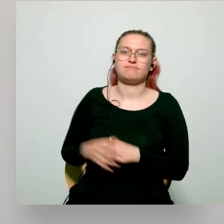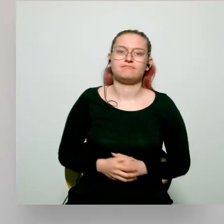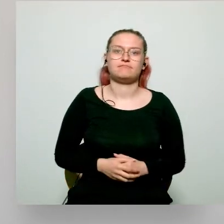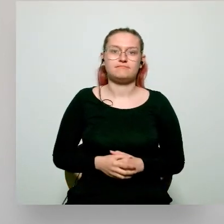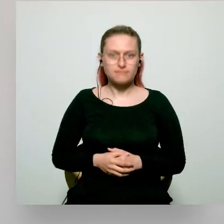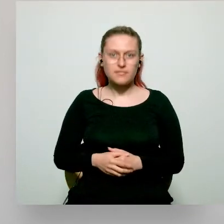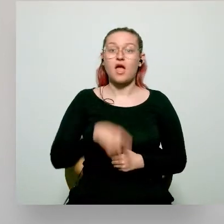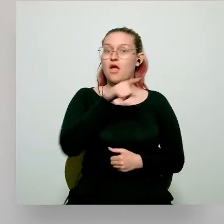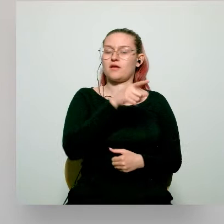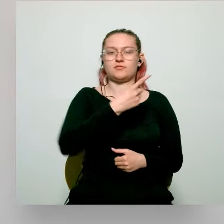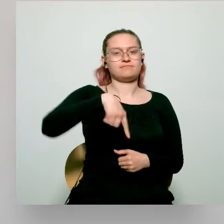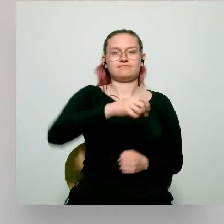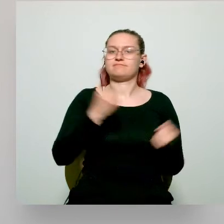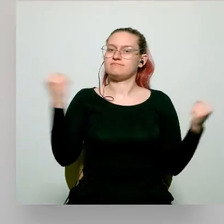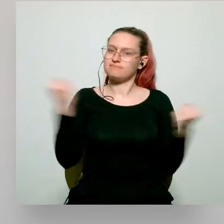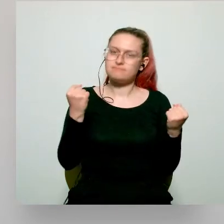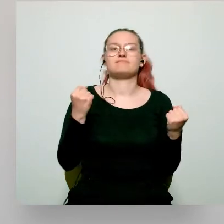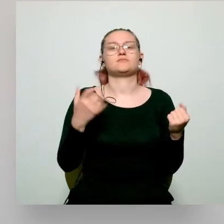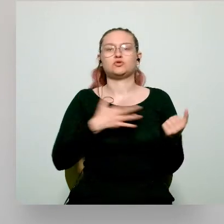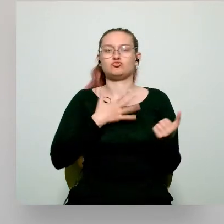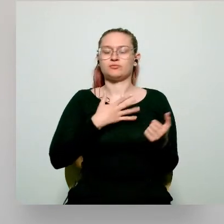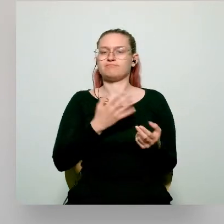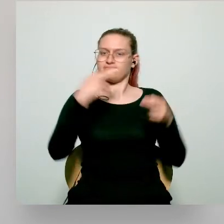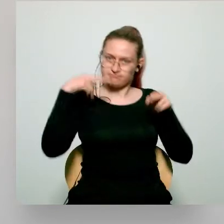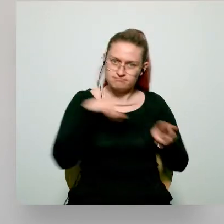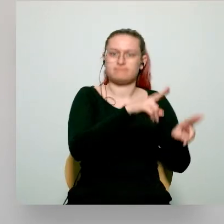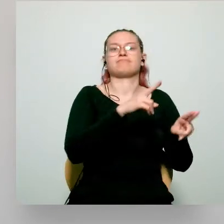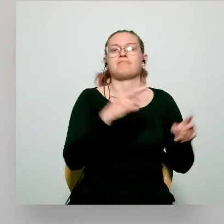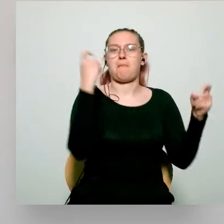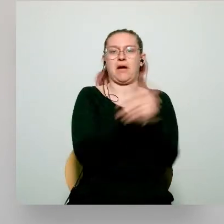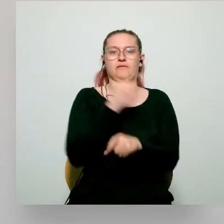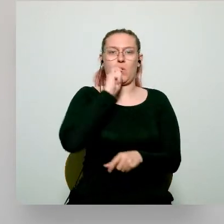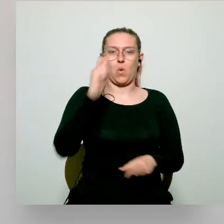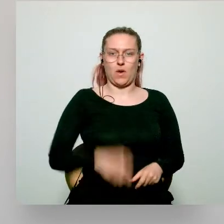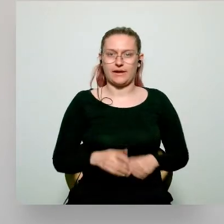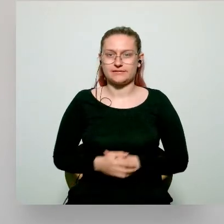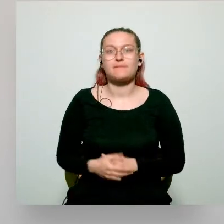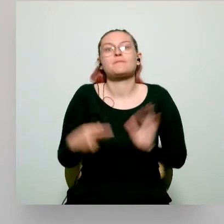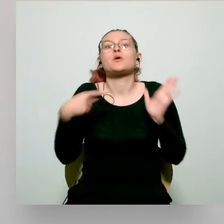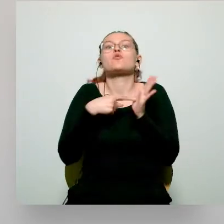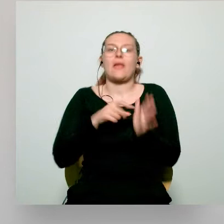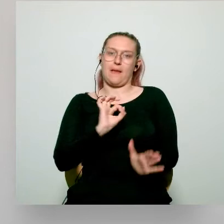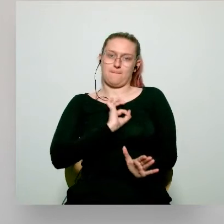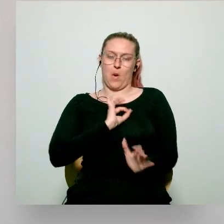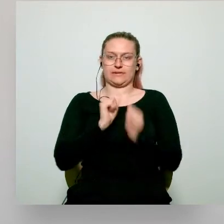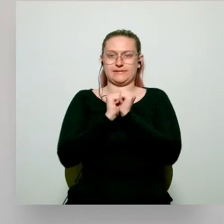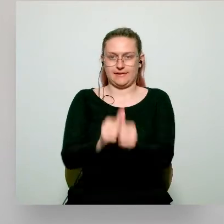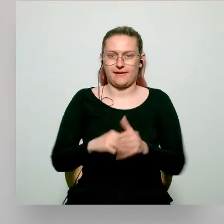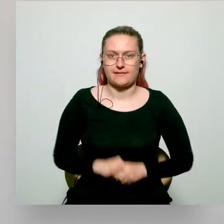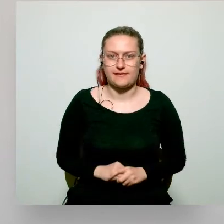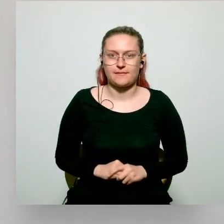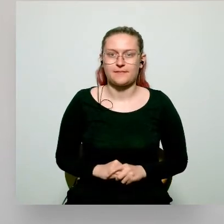lojalności wobec państwa ukraińskiego. To oczywiście moja teza, nie jest łatwo tę tezę bronić, natomiast ja staram się to robić.